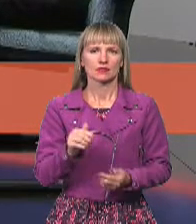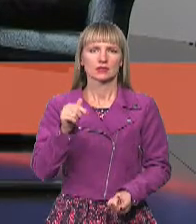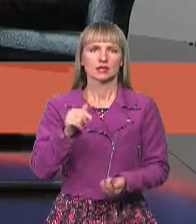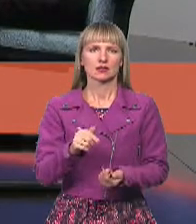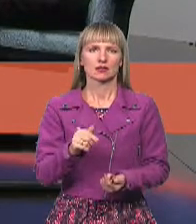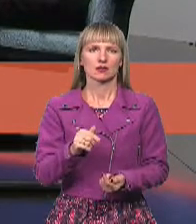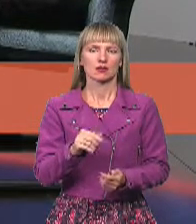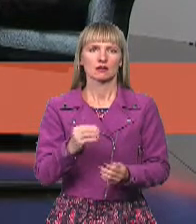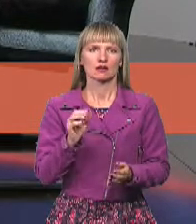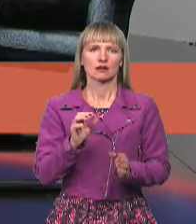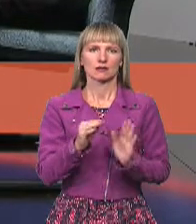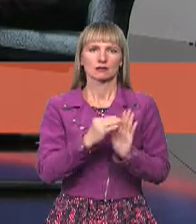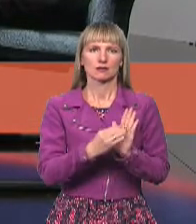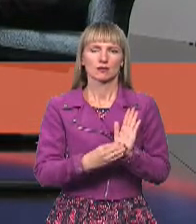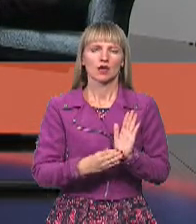безпеки?